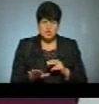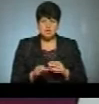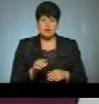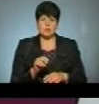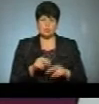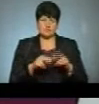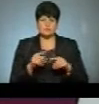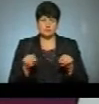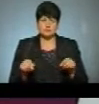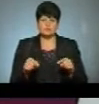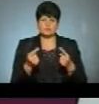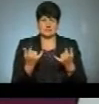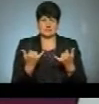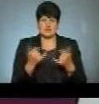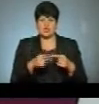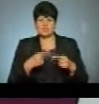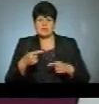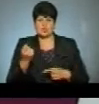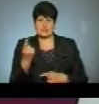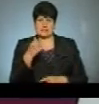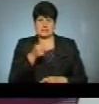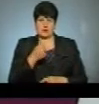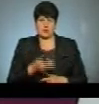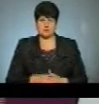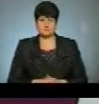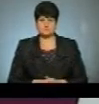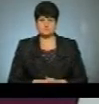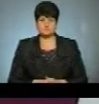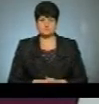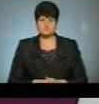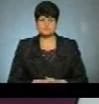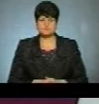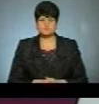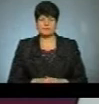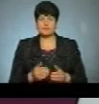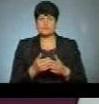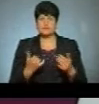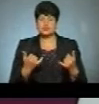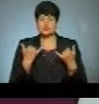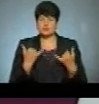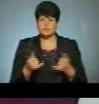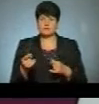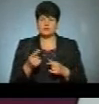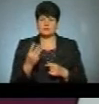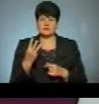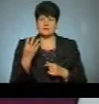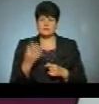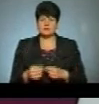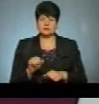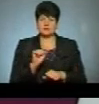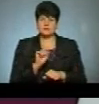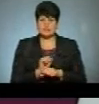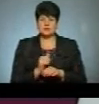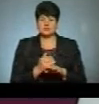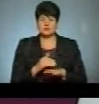Будівництво відновили через 11 років. Відсьогодні в Тернополі на 3 дні перекрили частину